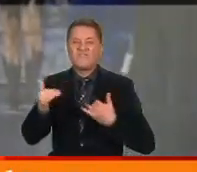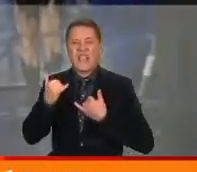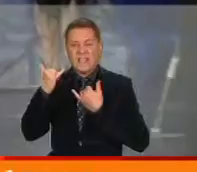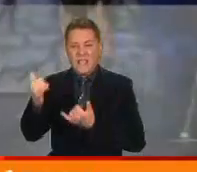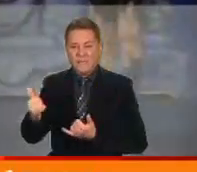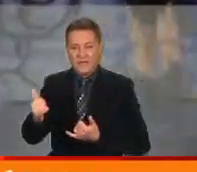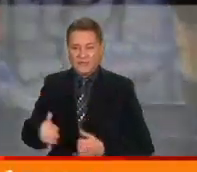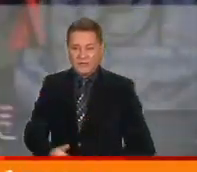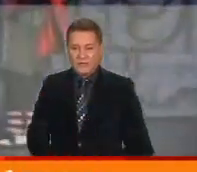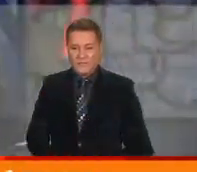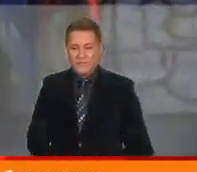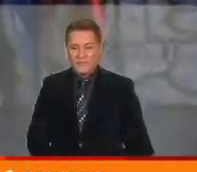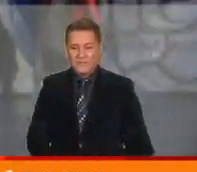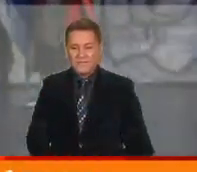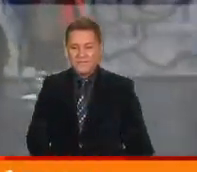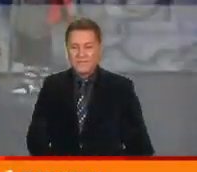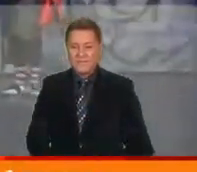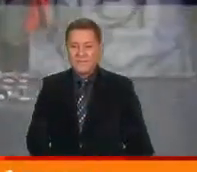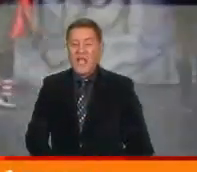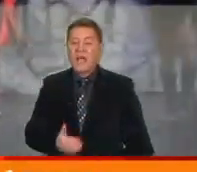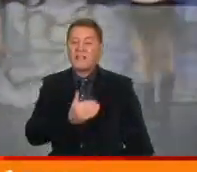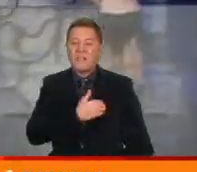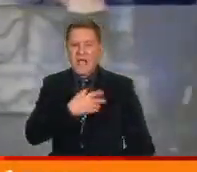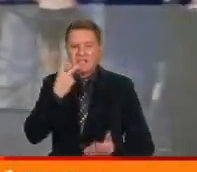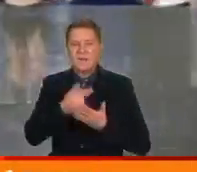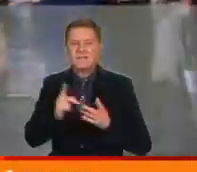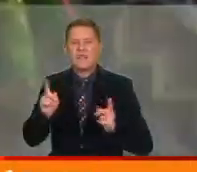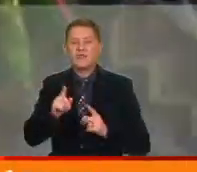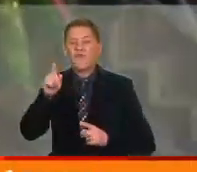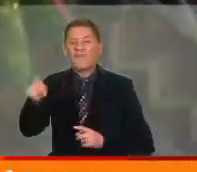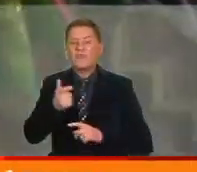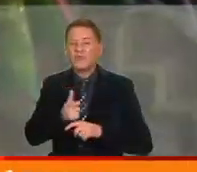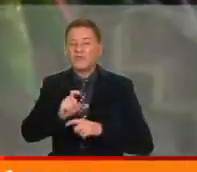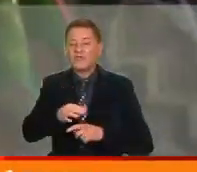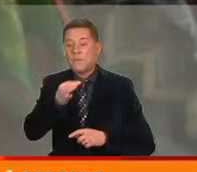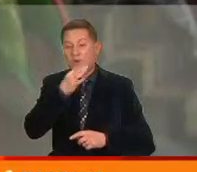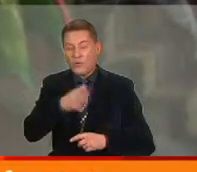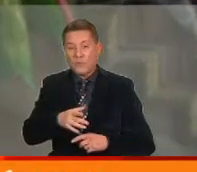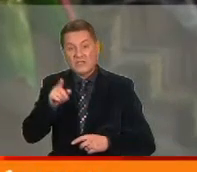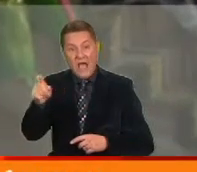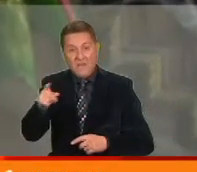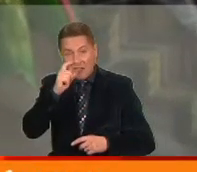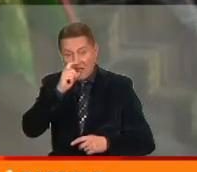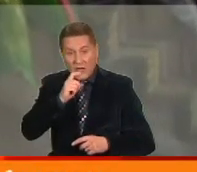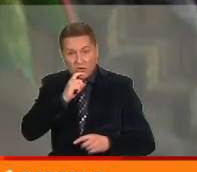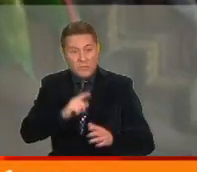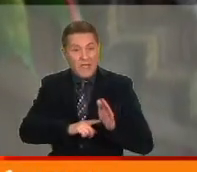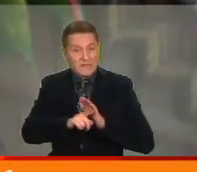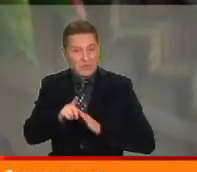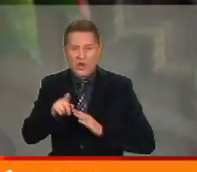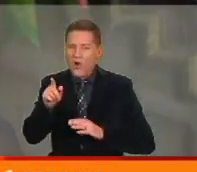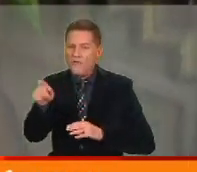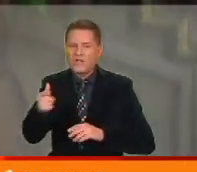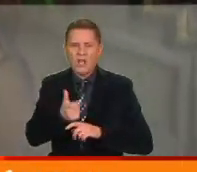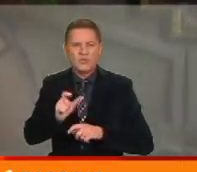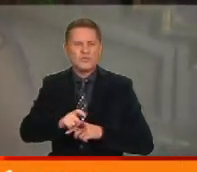Намагається всіма знаками показати, що він їй дуже подобається. Він, бідний, це не розуміє спочатку, тому що так, як вона дуже експресивна,